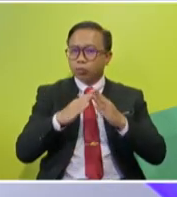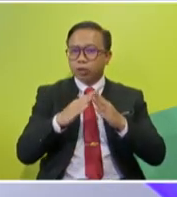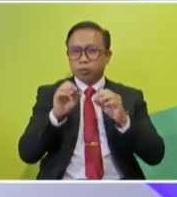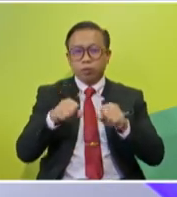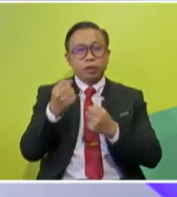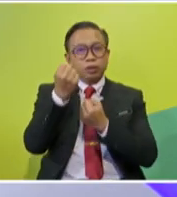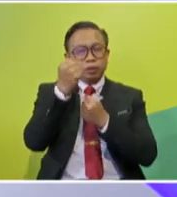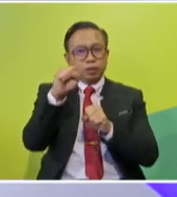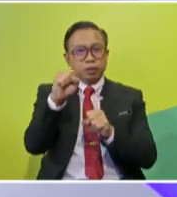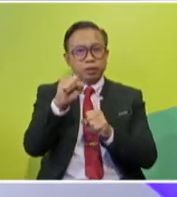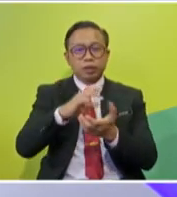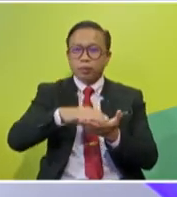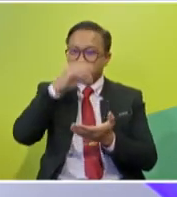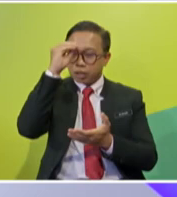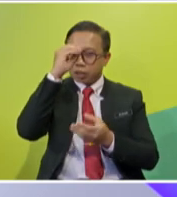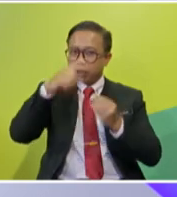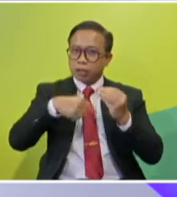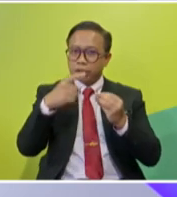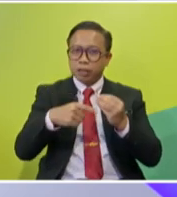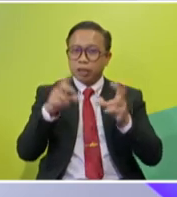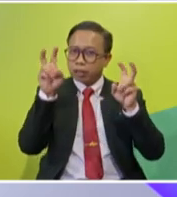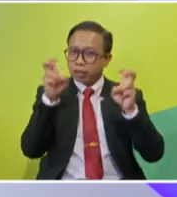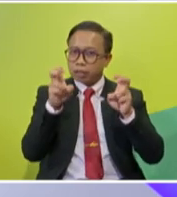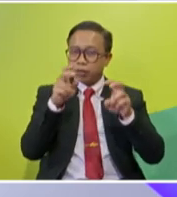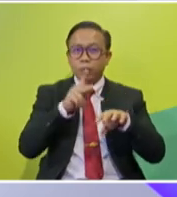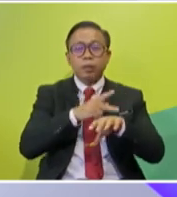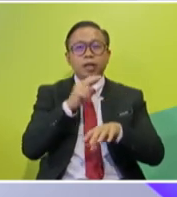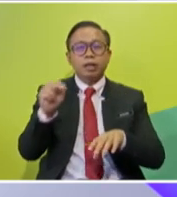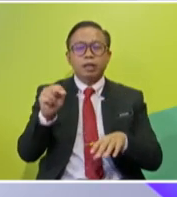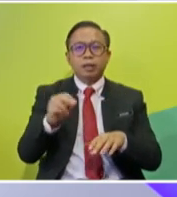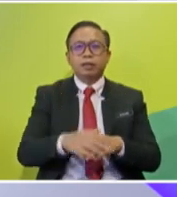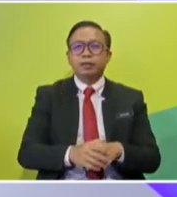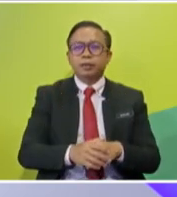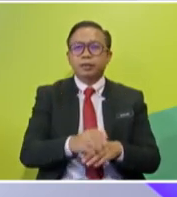kita belajar tentang tajuk pakaian dan